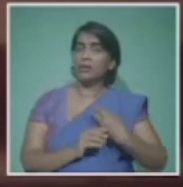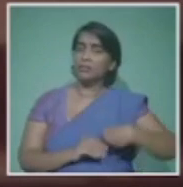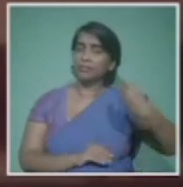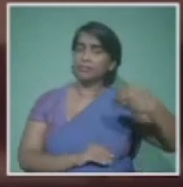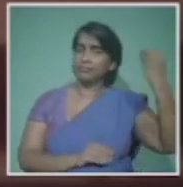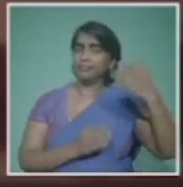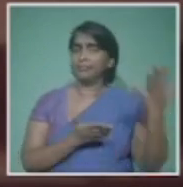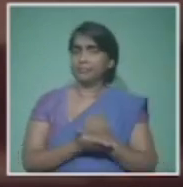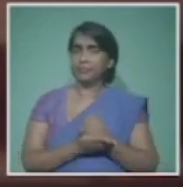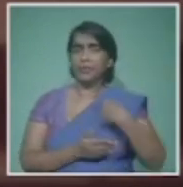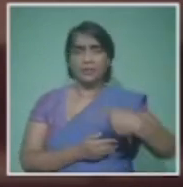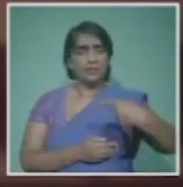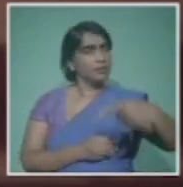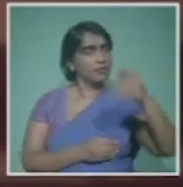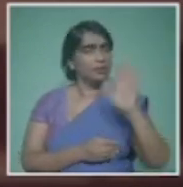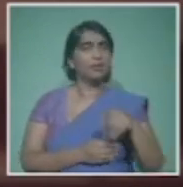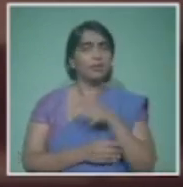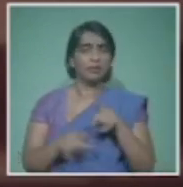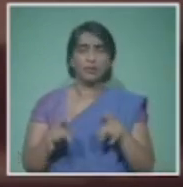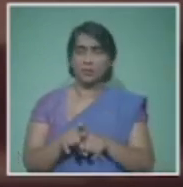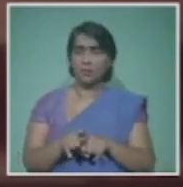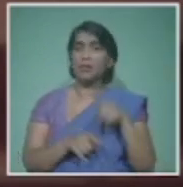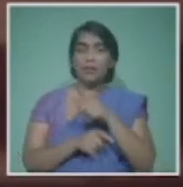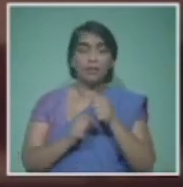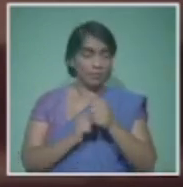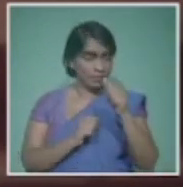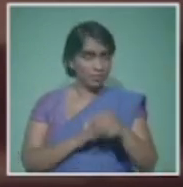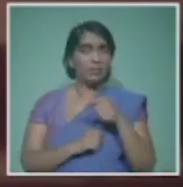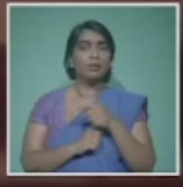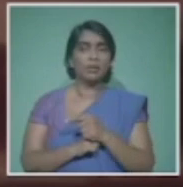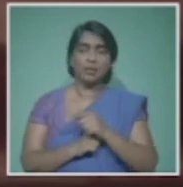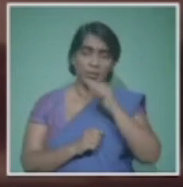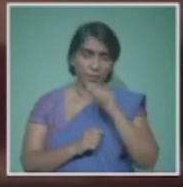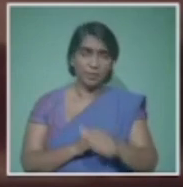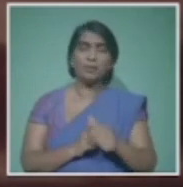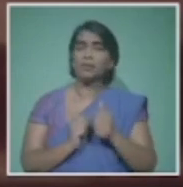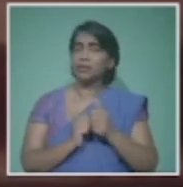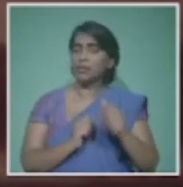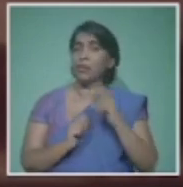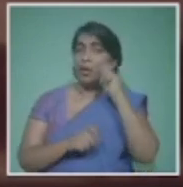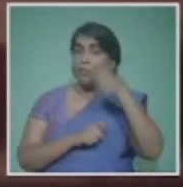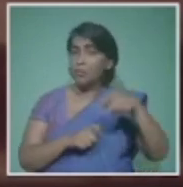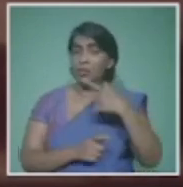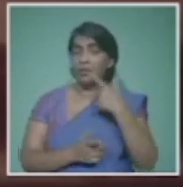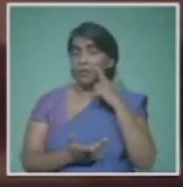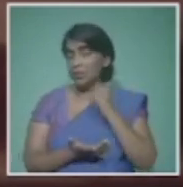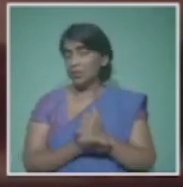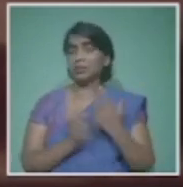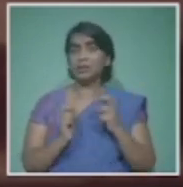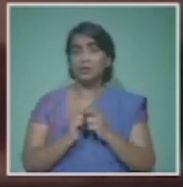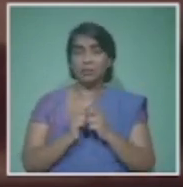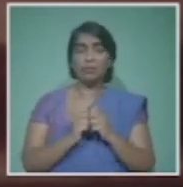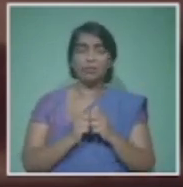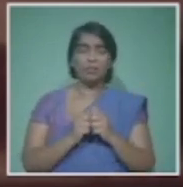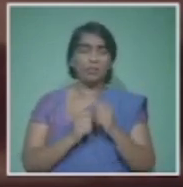දානවා, නිතිපතා ඉහළ දානවා. තමුන්නාසල එක් කිරීමේදී අනිවාර්යෙන් සිදිය යුත්තේ ජනතාවට දරා ගැනීමට හැකි සීමාව තුළ